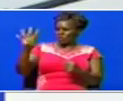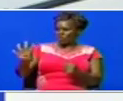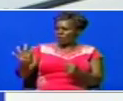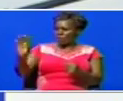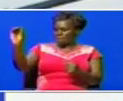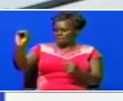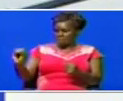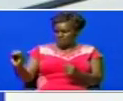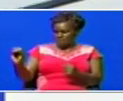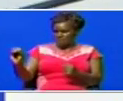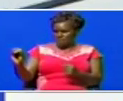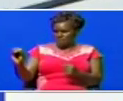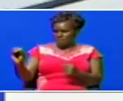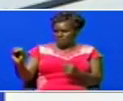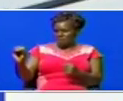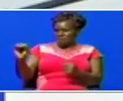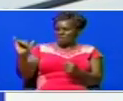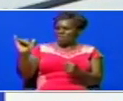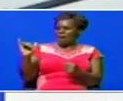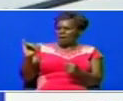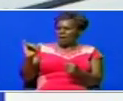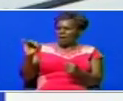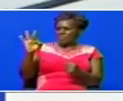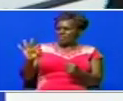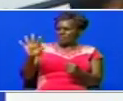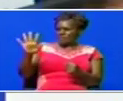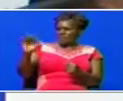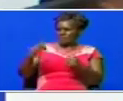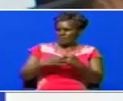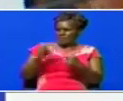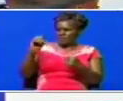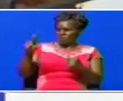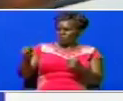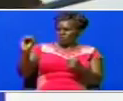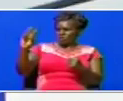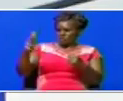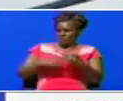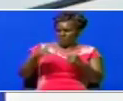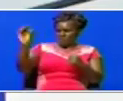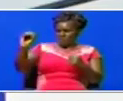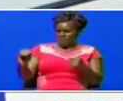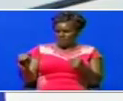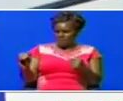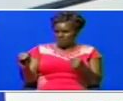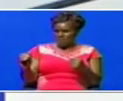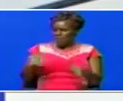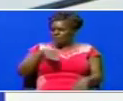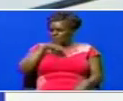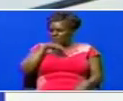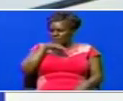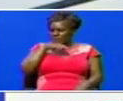0.04%. Joseph Nyaga, 358, 0.07%. Raila